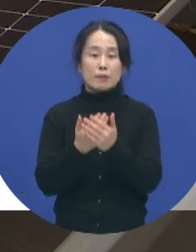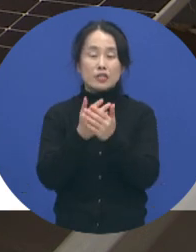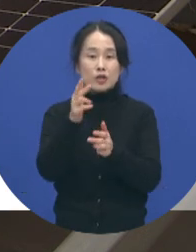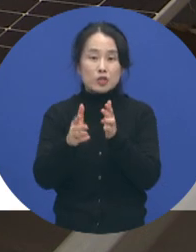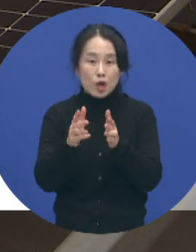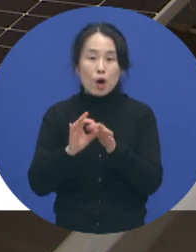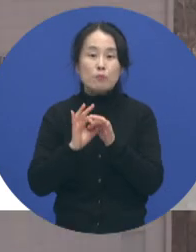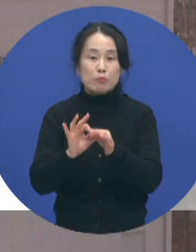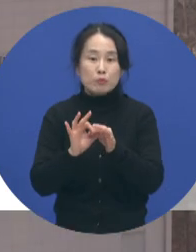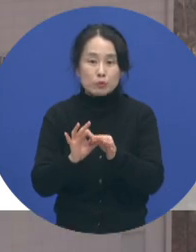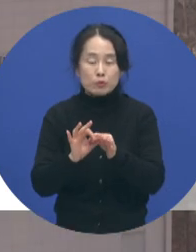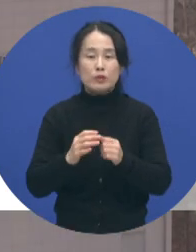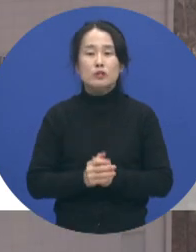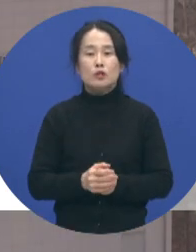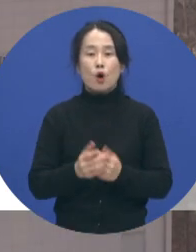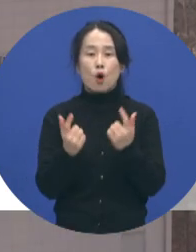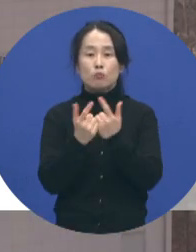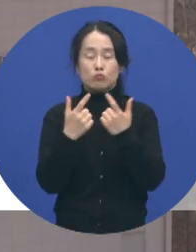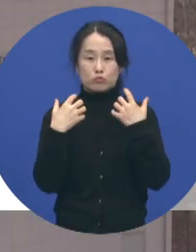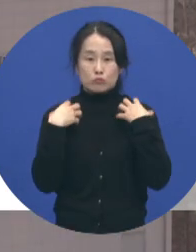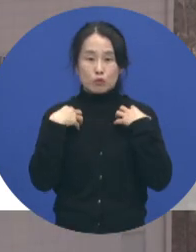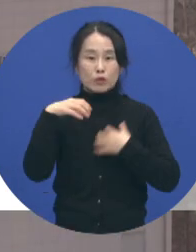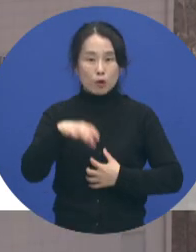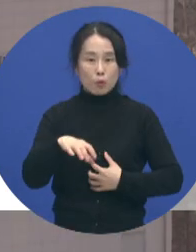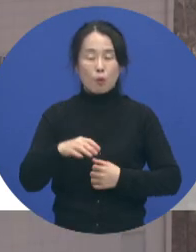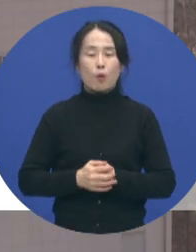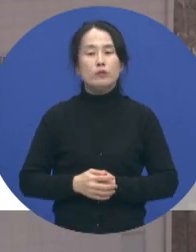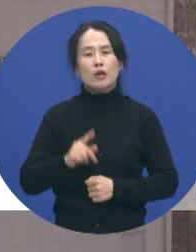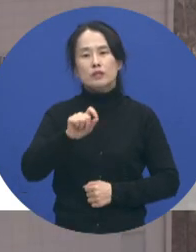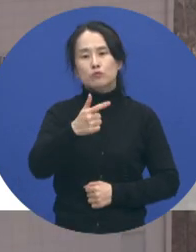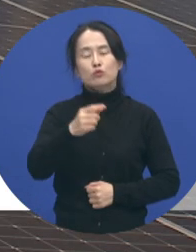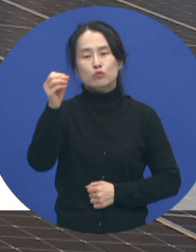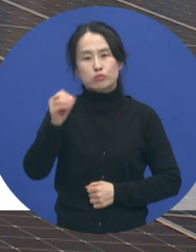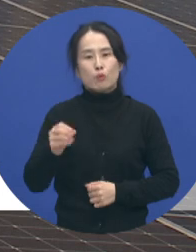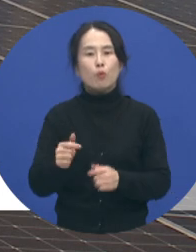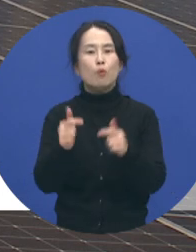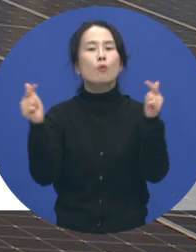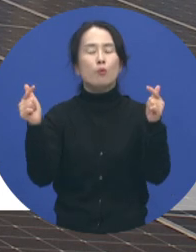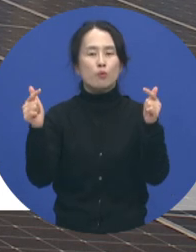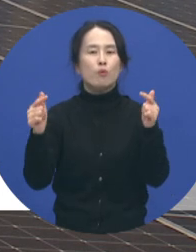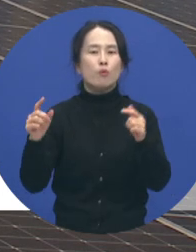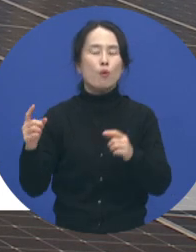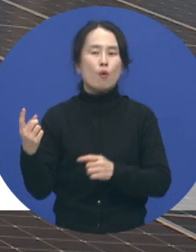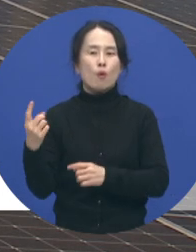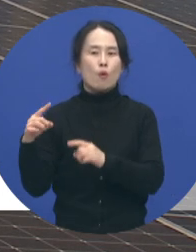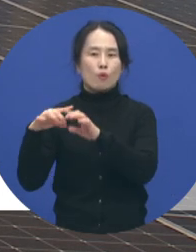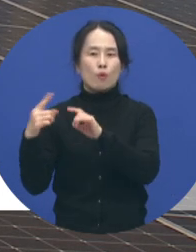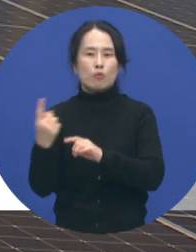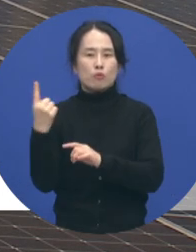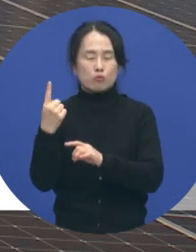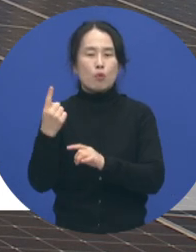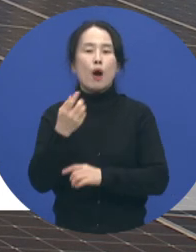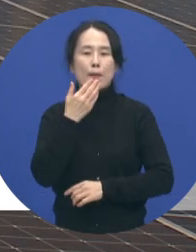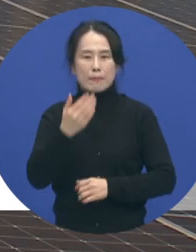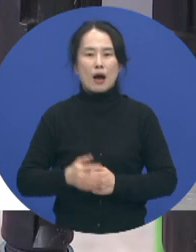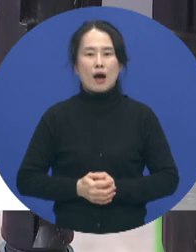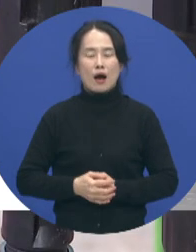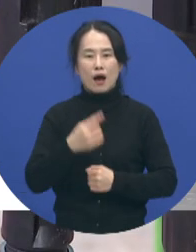통해 북부청사 본관과 별관의 전력 자립률 16%를 향상시킬 수 있는 수준인 연간